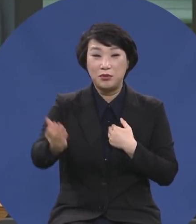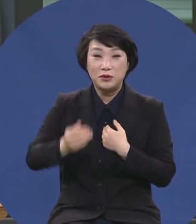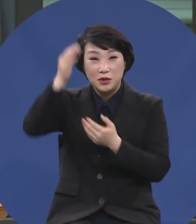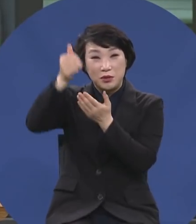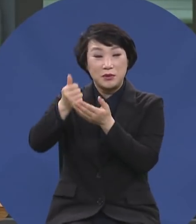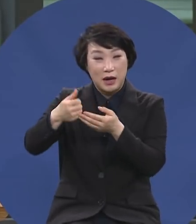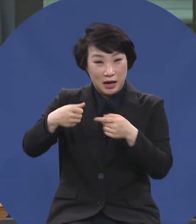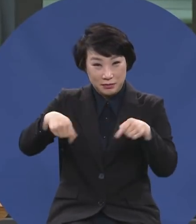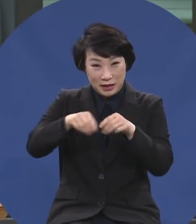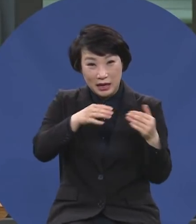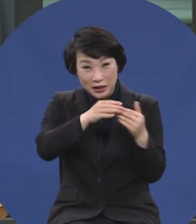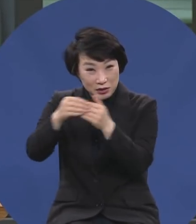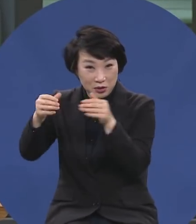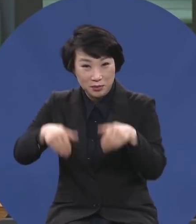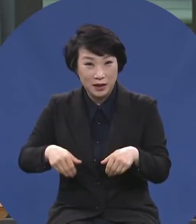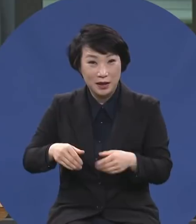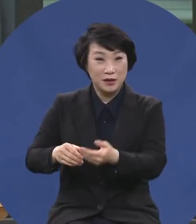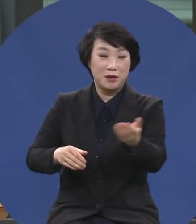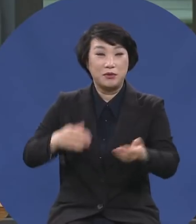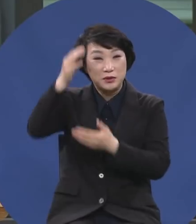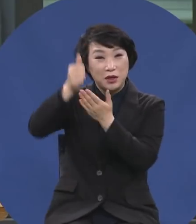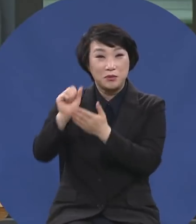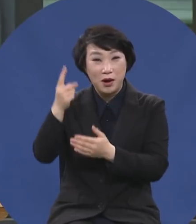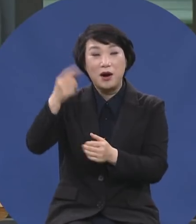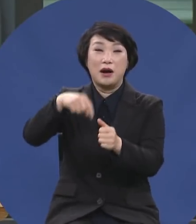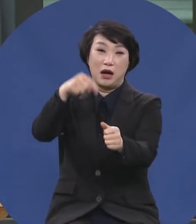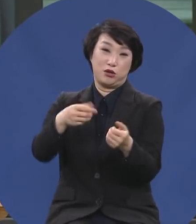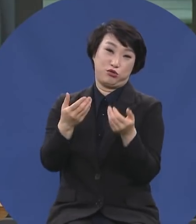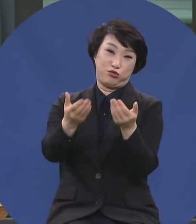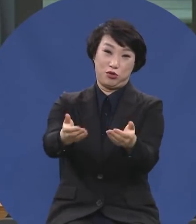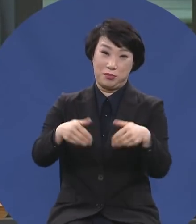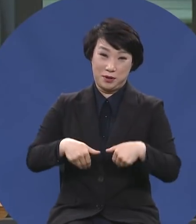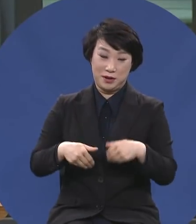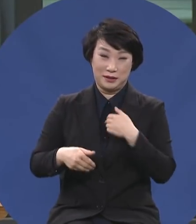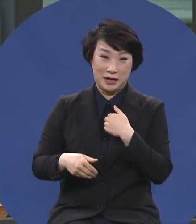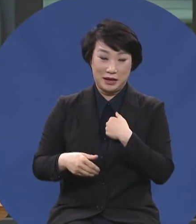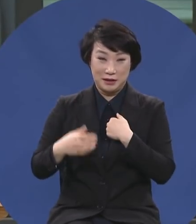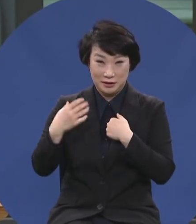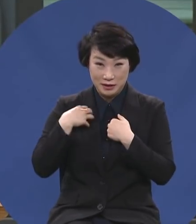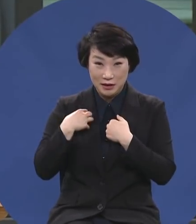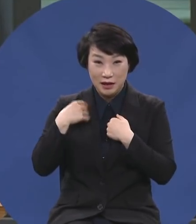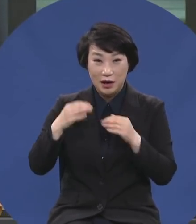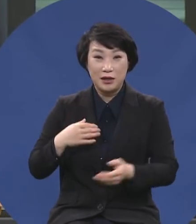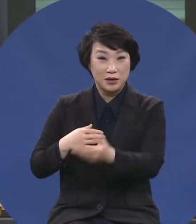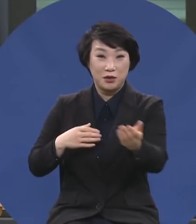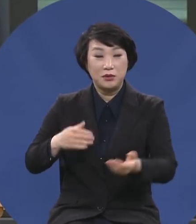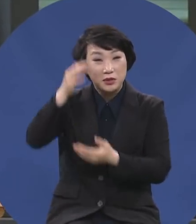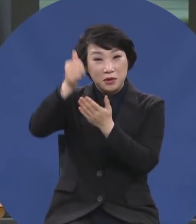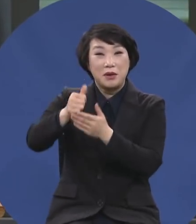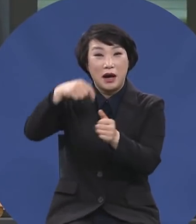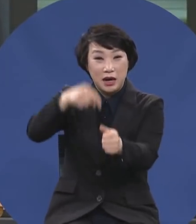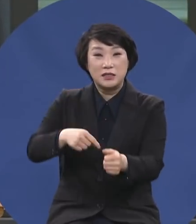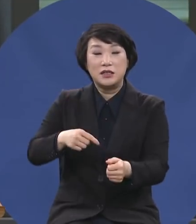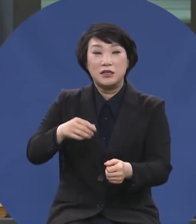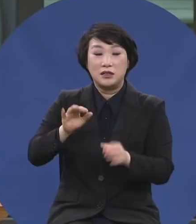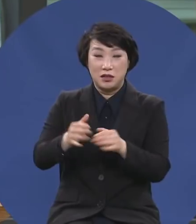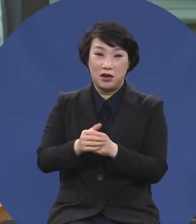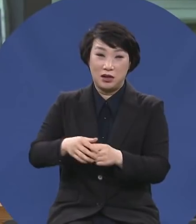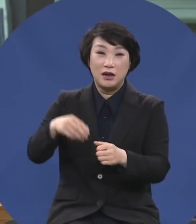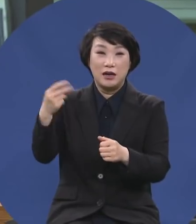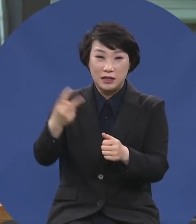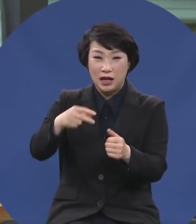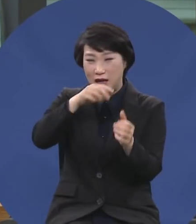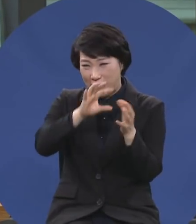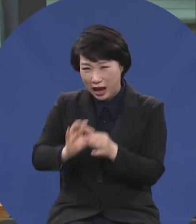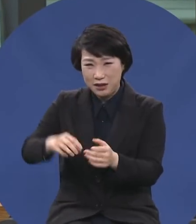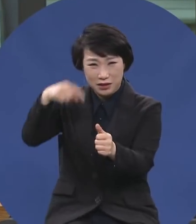합니다. 반드시 성령으로 가르쳐야 합니다. 반드시 성령으로 가르친 소리를 또 가르쳐서